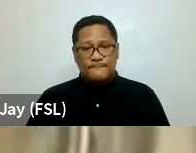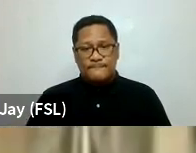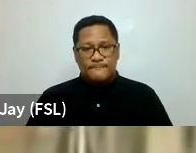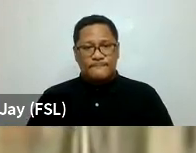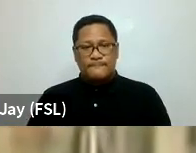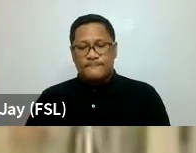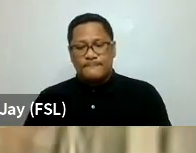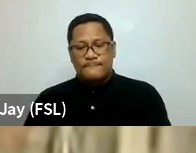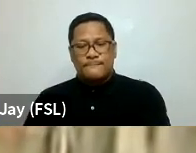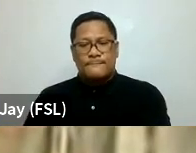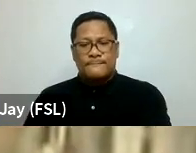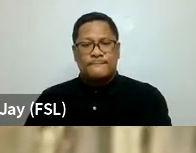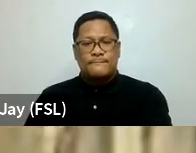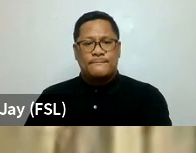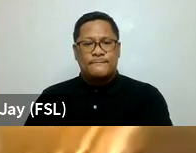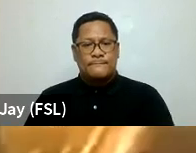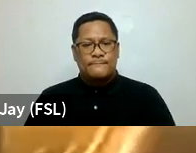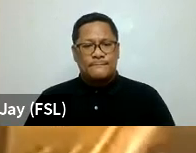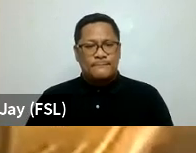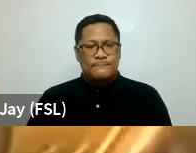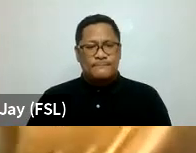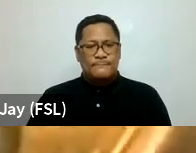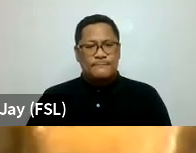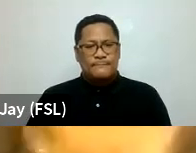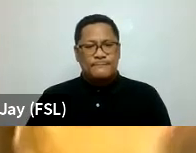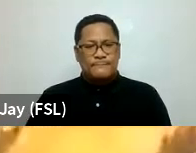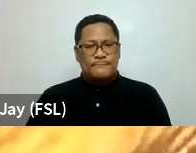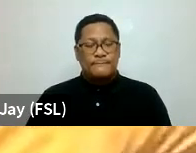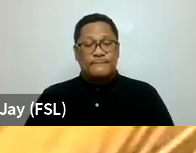ng mga kasi. Kailangan ng pangangasiwa ng magbubadid.